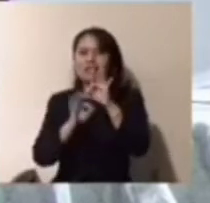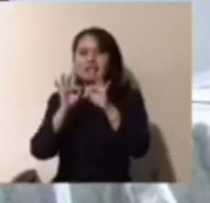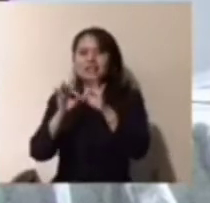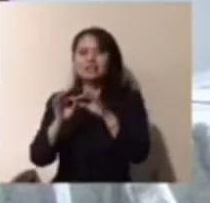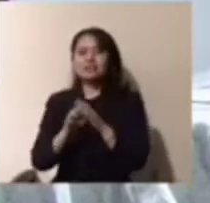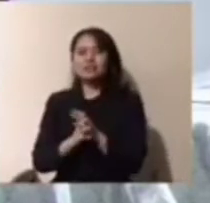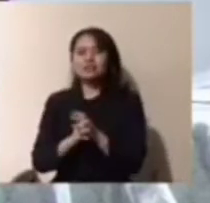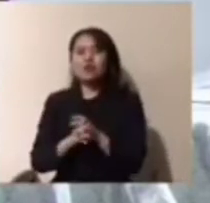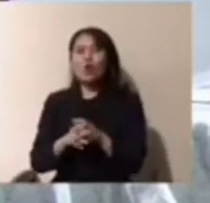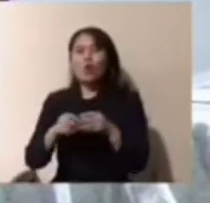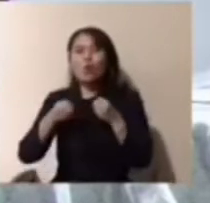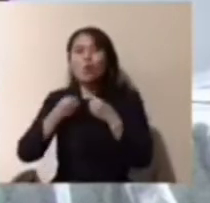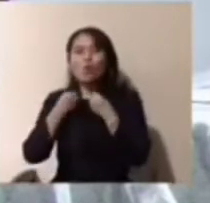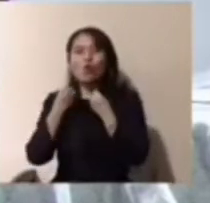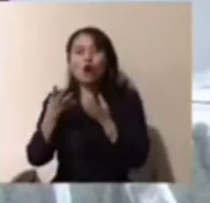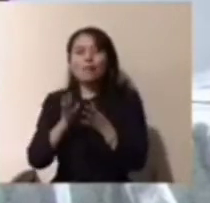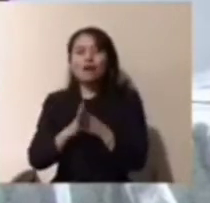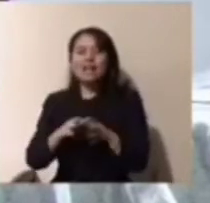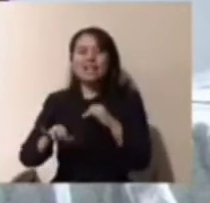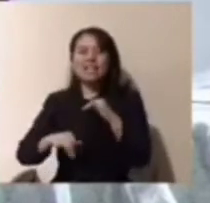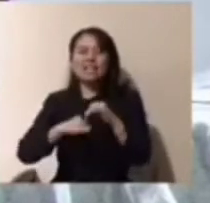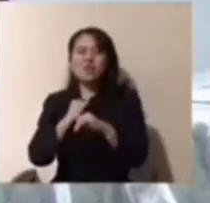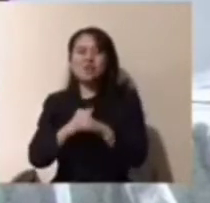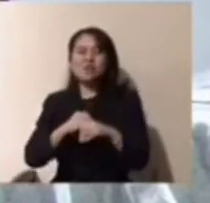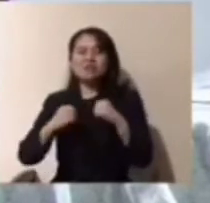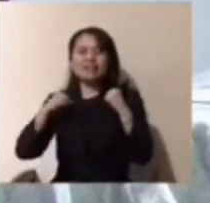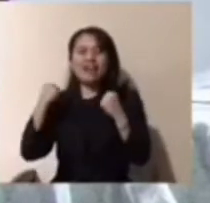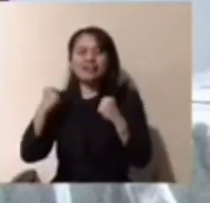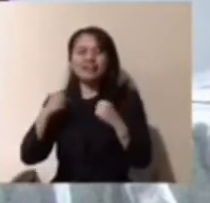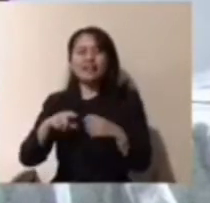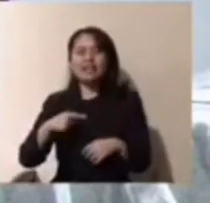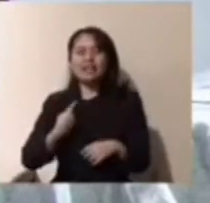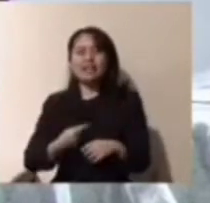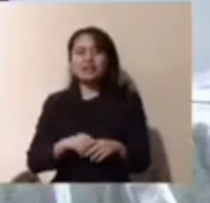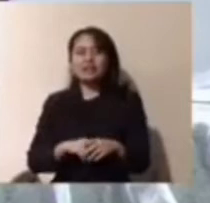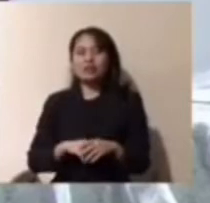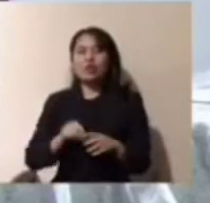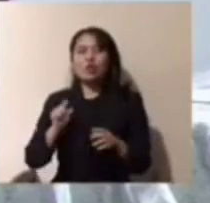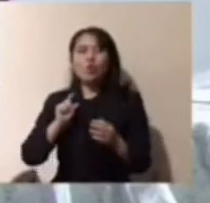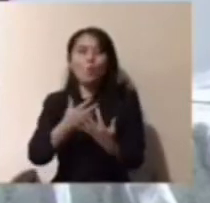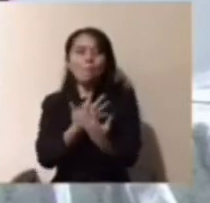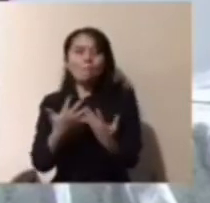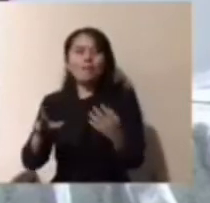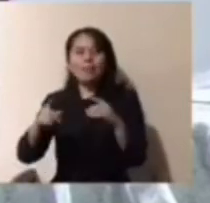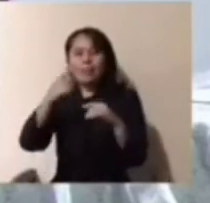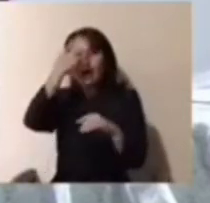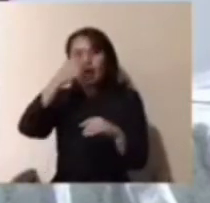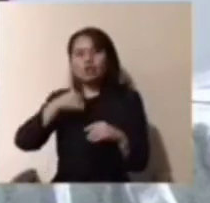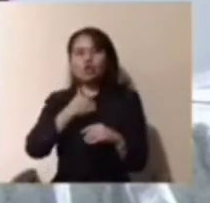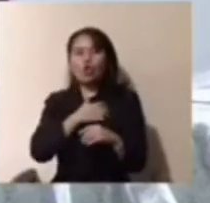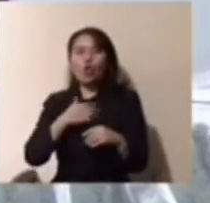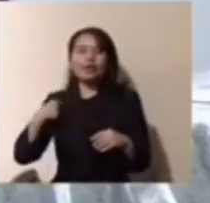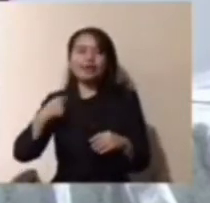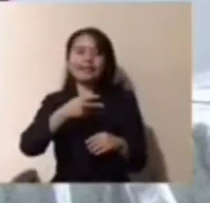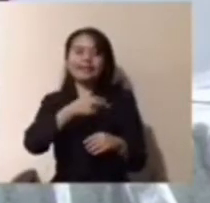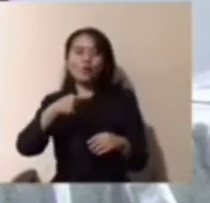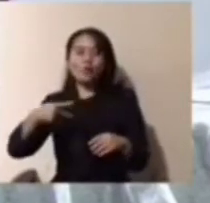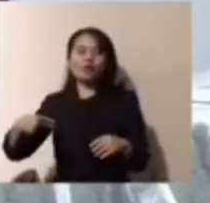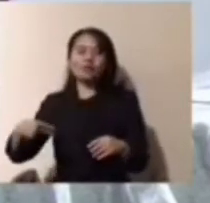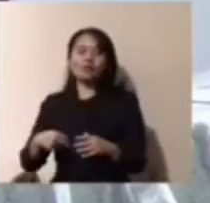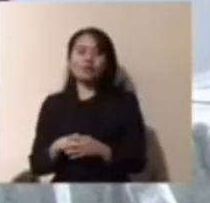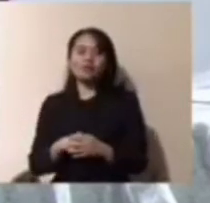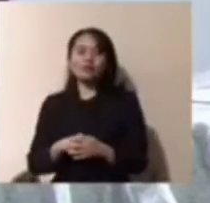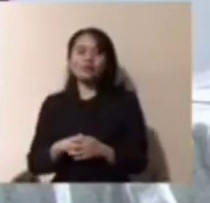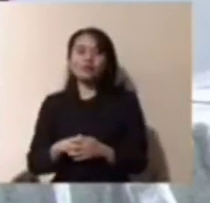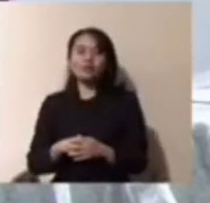mengungkapkan keyakinan iman kita, umat Katolik di Indonesia, bahwa perjalanan hidup